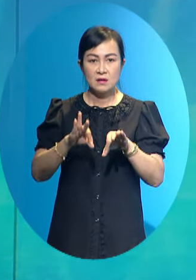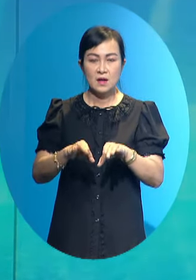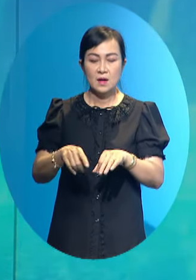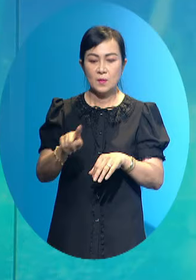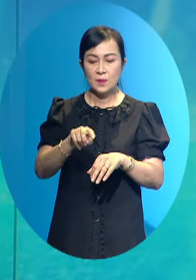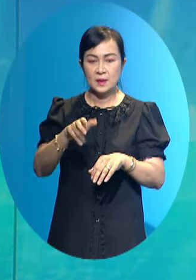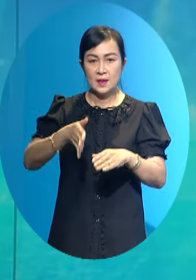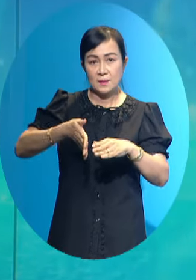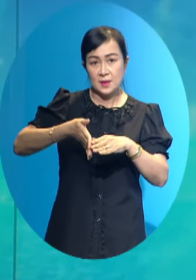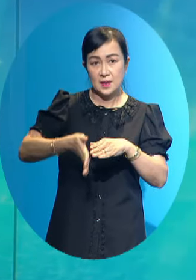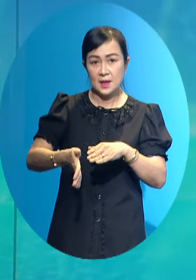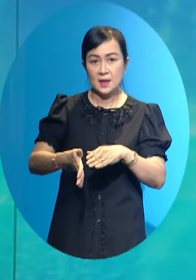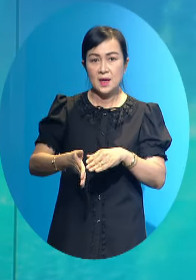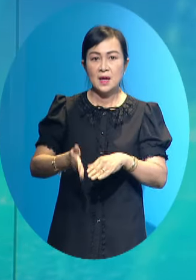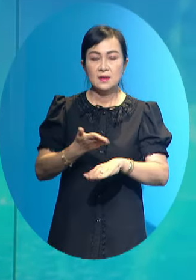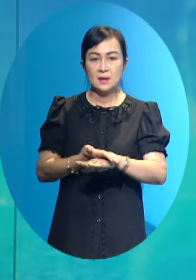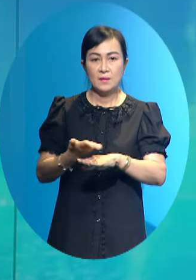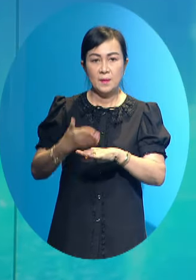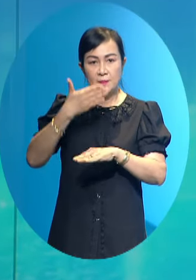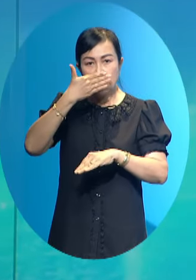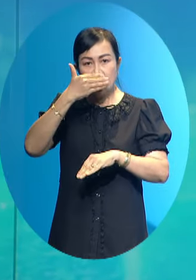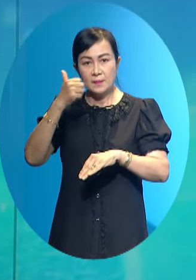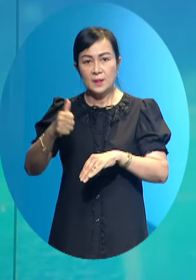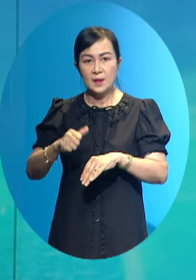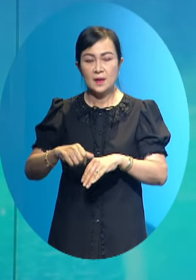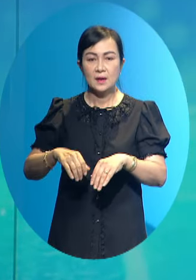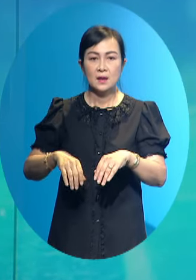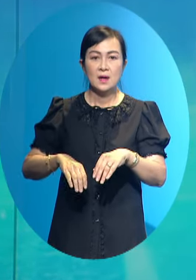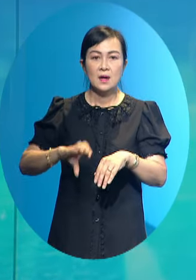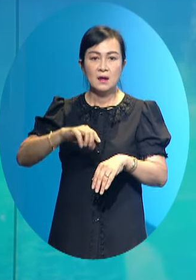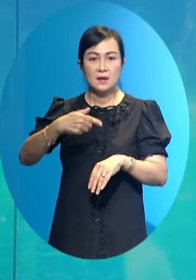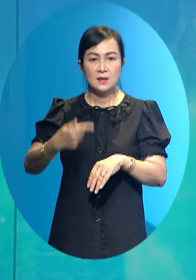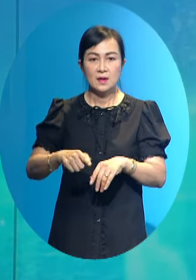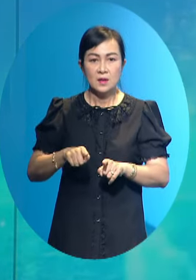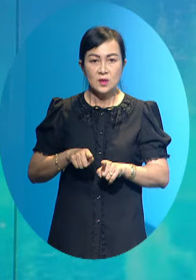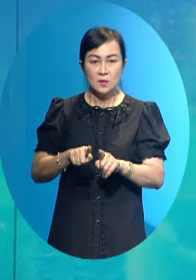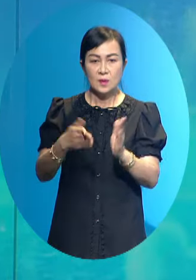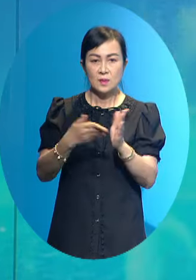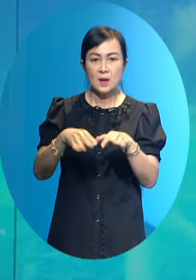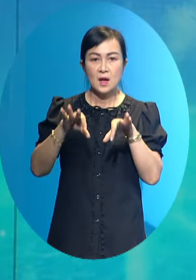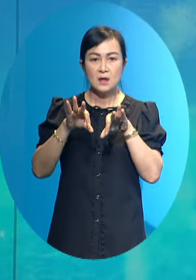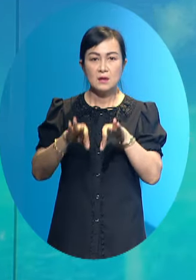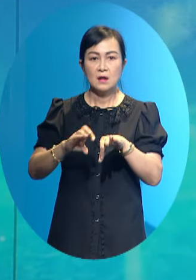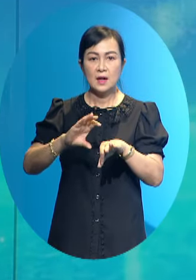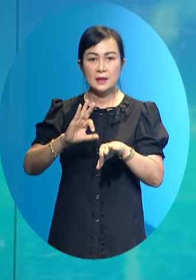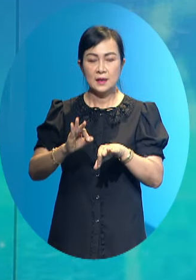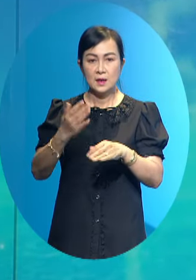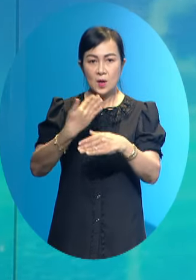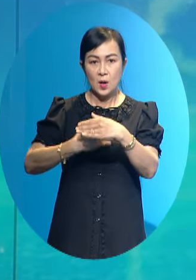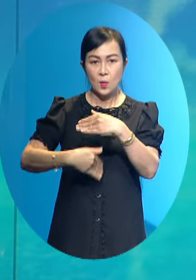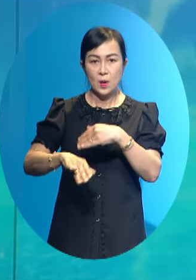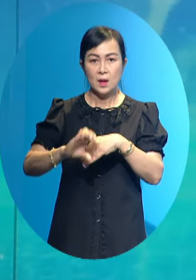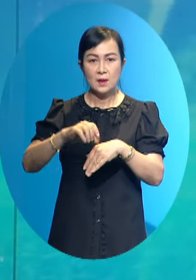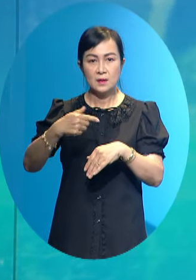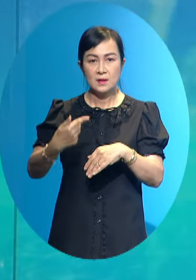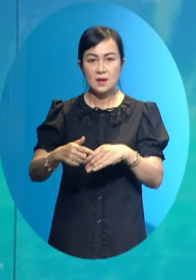gồm 108 gian hàng, mang theo đó là những sản phẩm đặc trưng của đảo Cần Giờ. Song song với việc ra mắt chợ đêm Cần Thạnh, hôm qua, Ủy ban